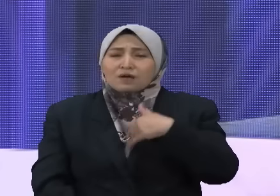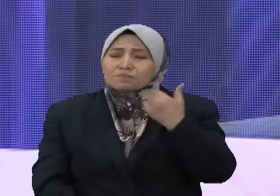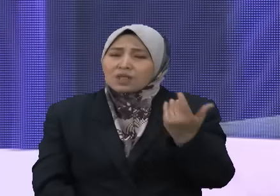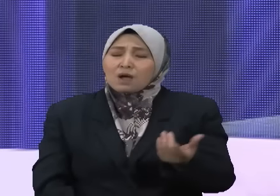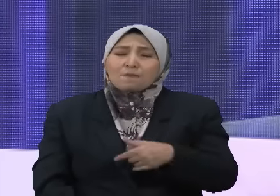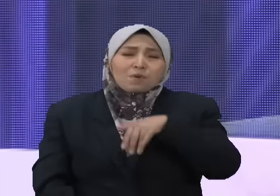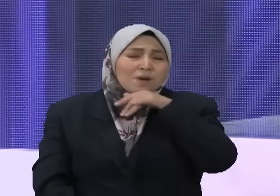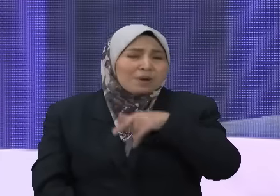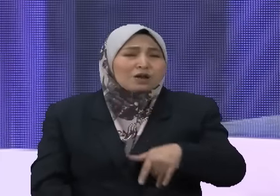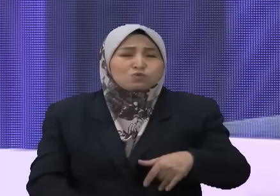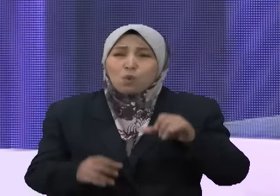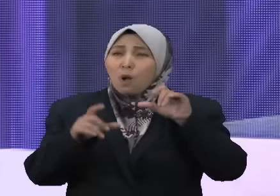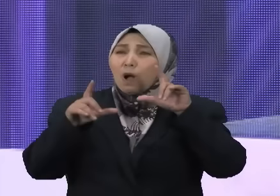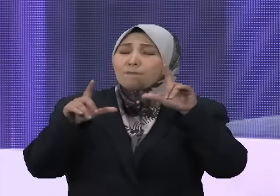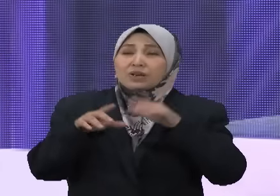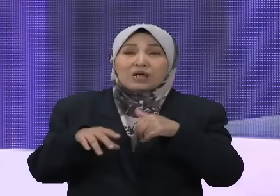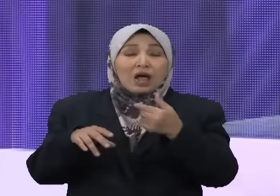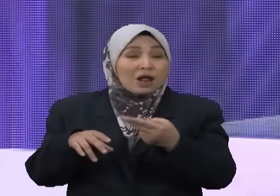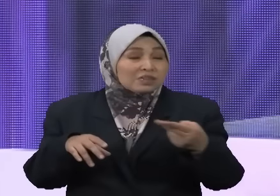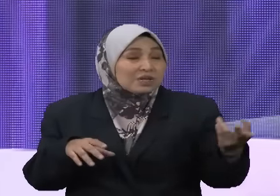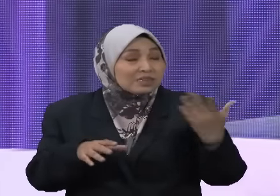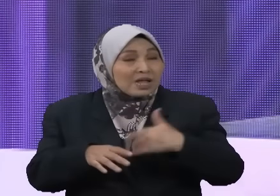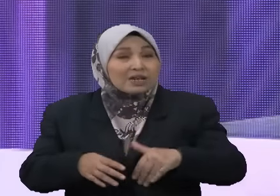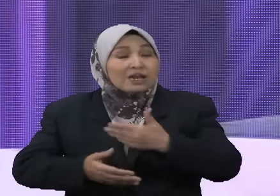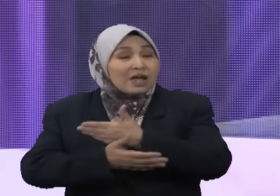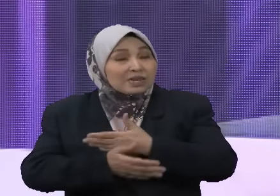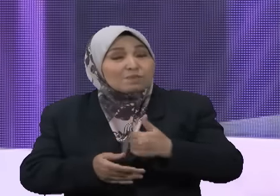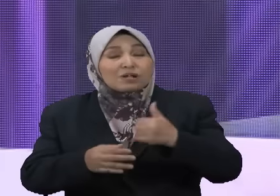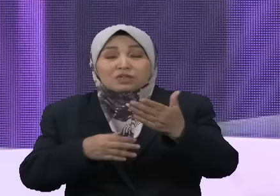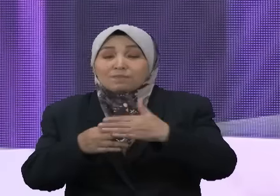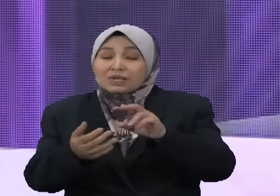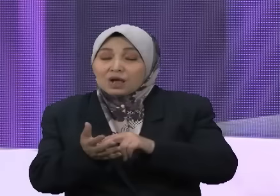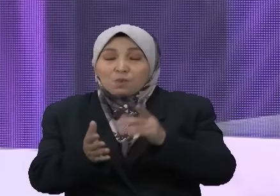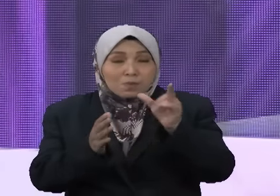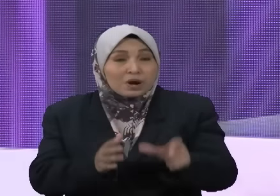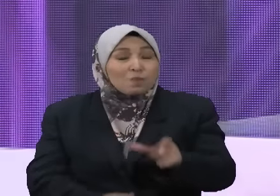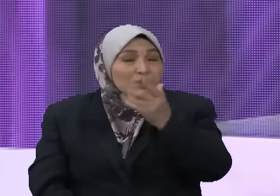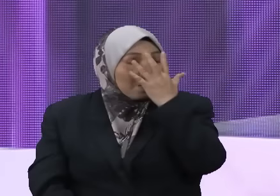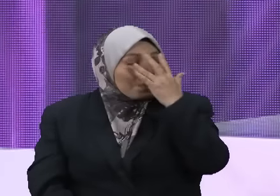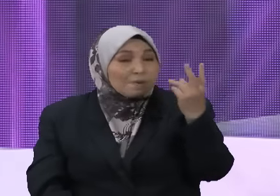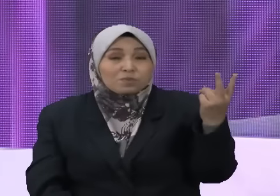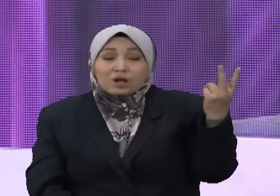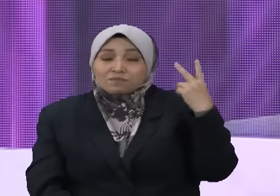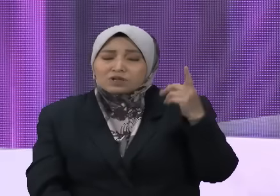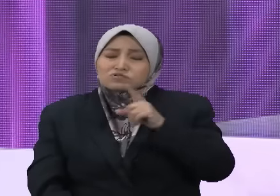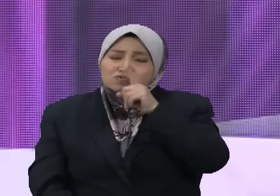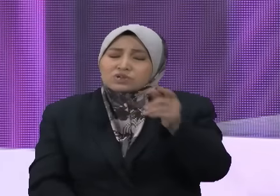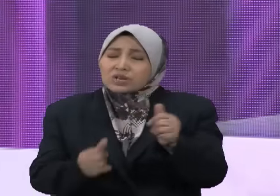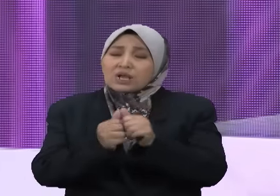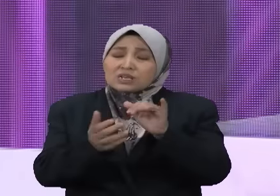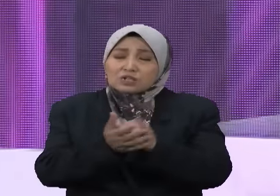terhadap harta dan juga anak-anak mereka merujuk kepada siapa tuan-tuan merujuk kepada orang-orang munafik sesungguhnya dengan